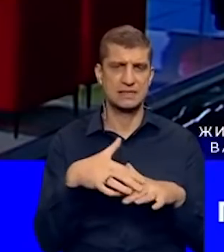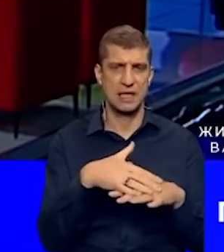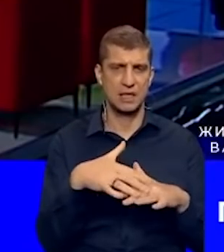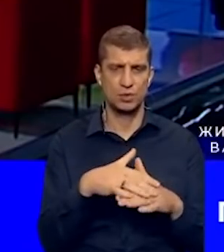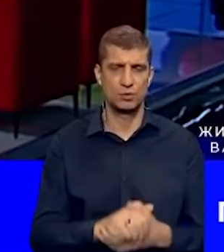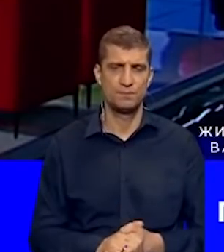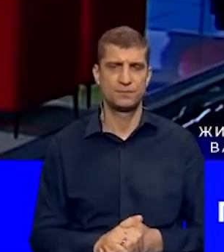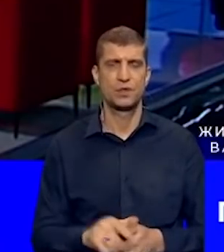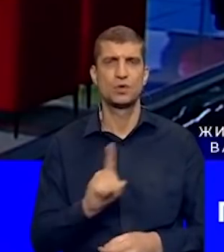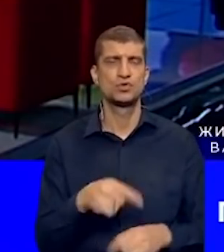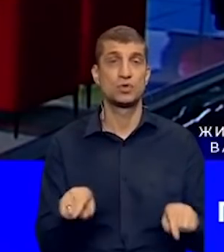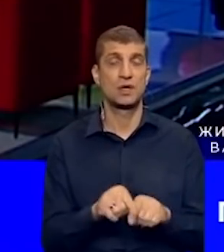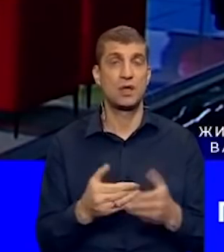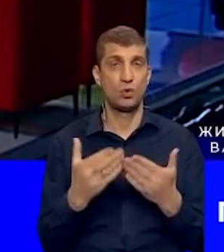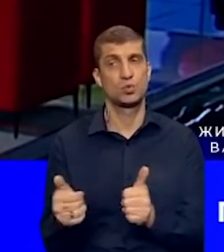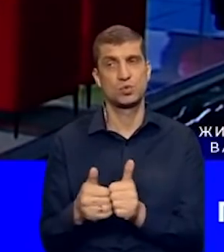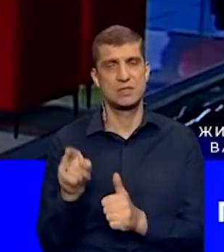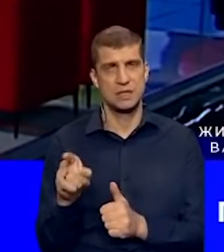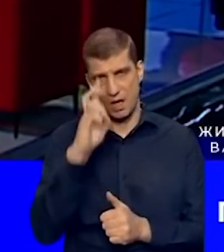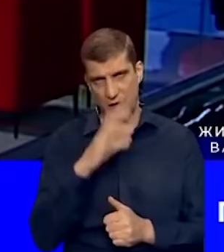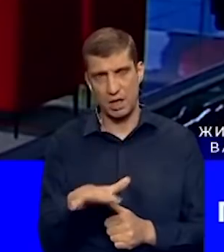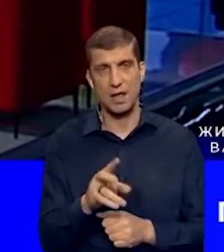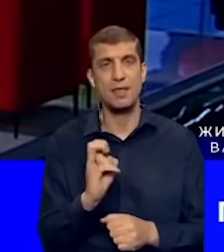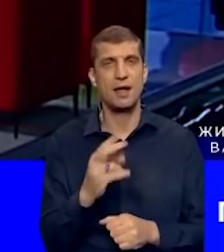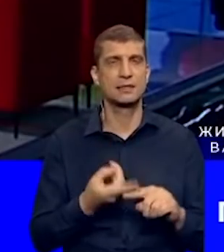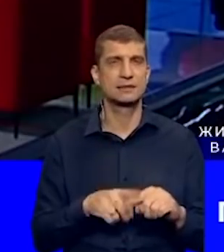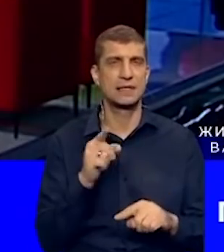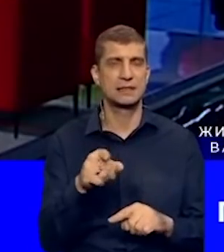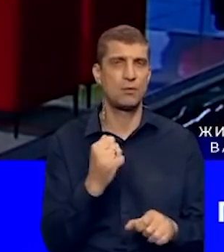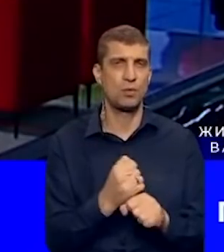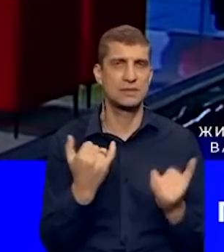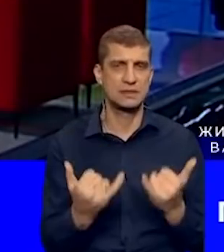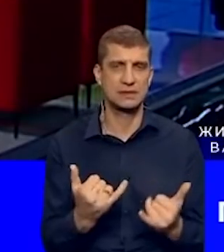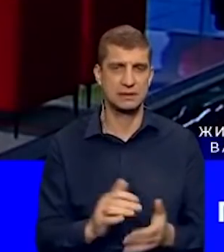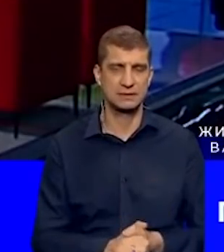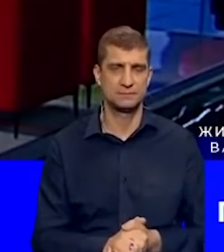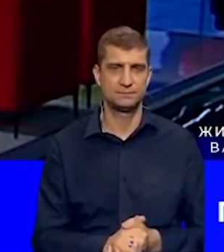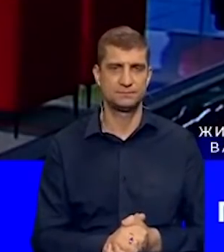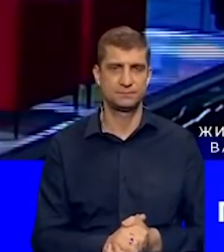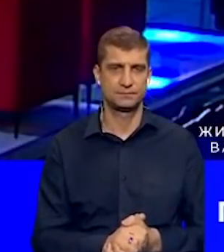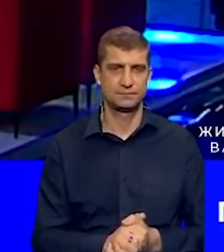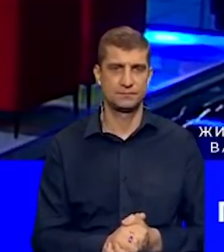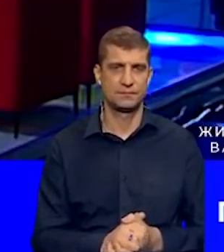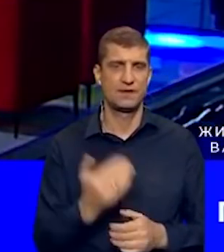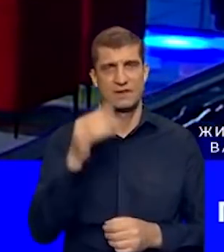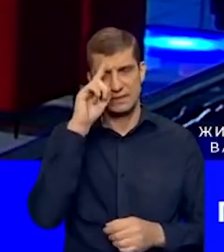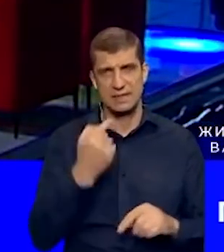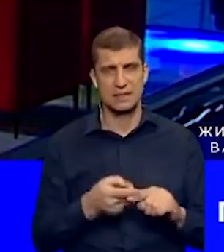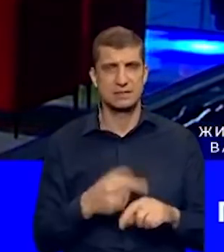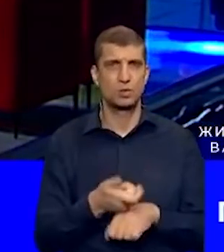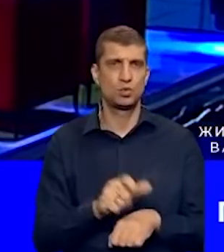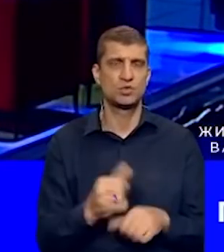населенню, що таке от сусідня країна? Як це там робиться зараз? Ой, ви знаєте, це дуже дивно,